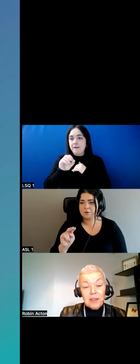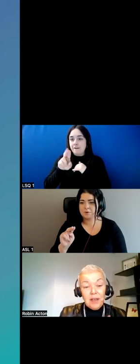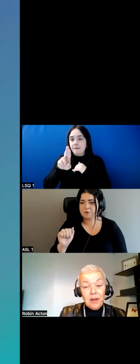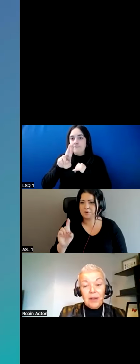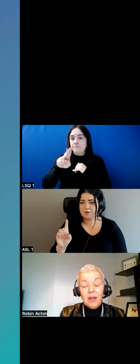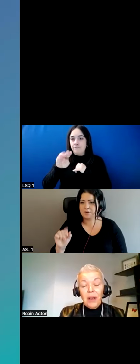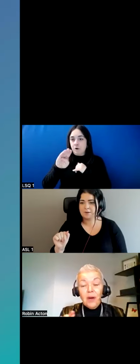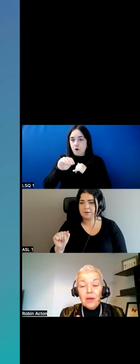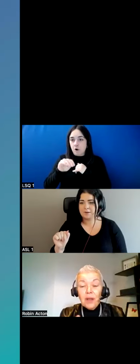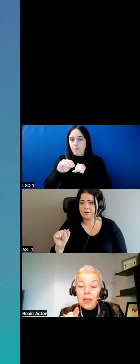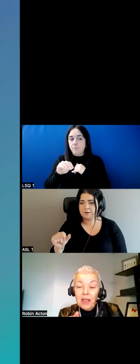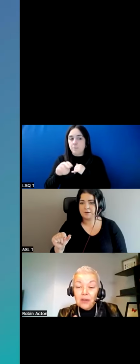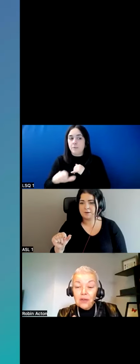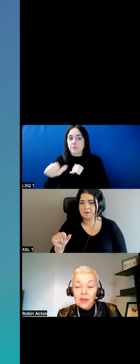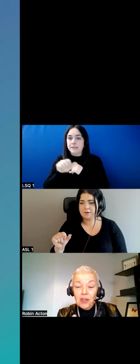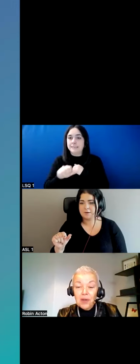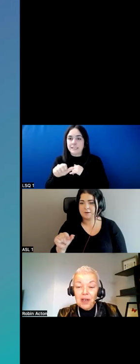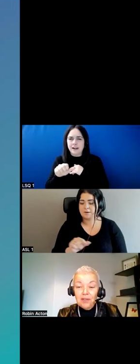forum@inclusioncanada.ca.